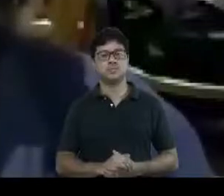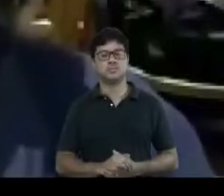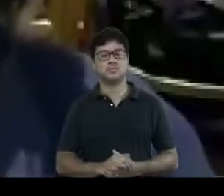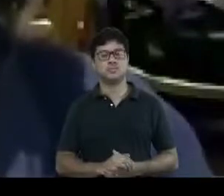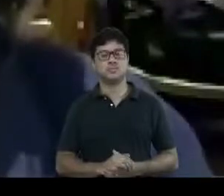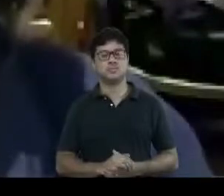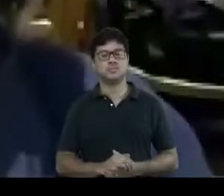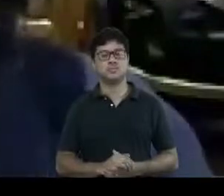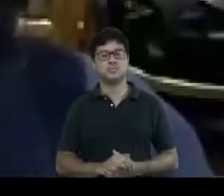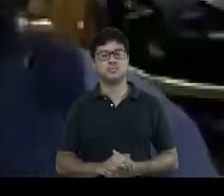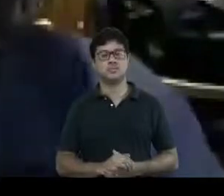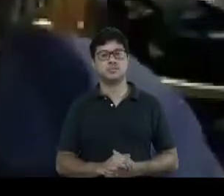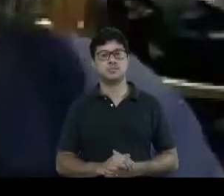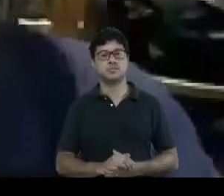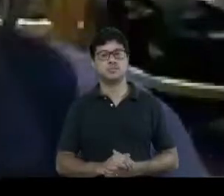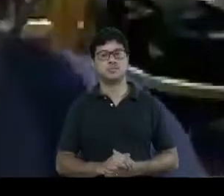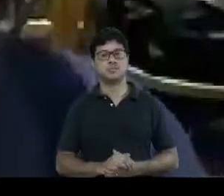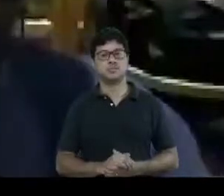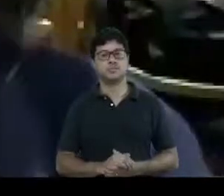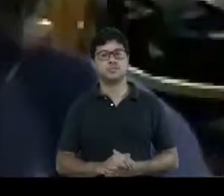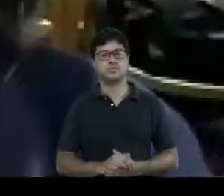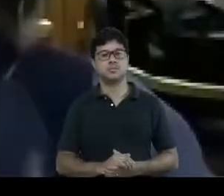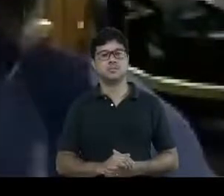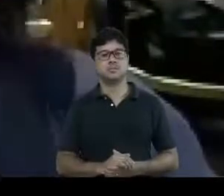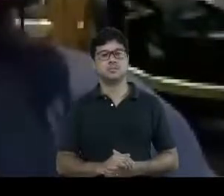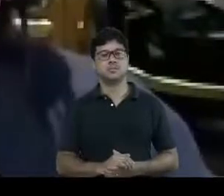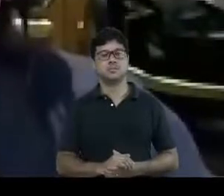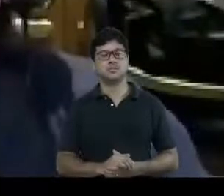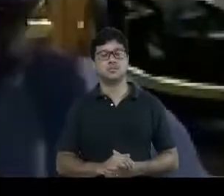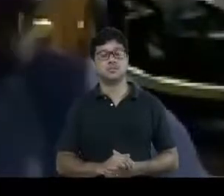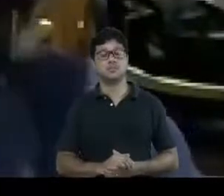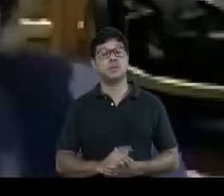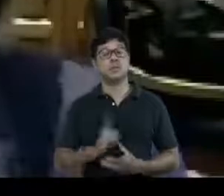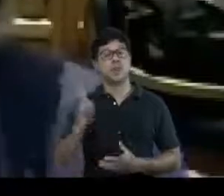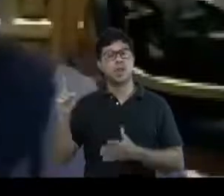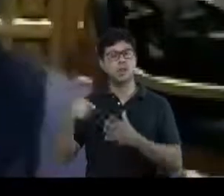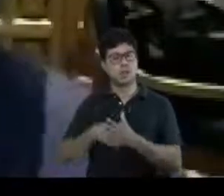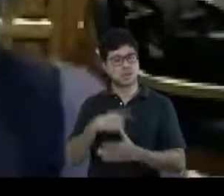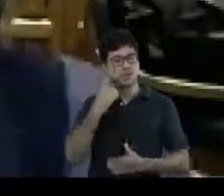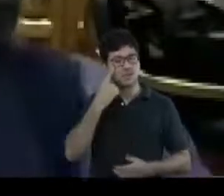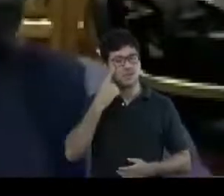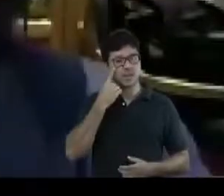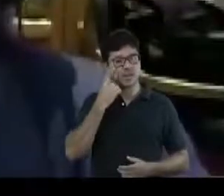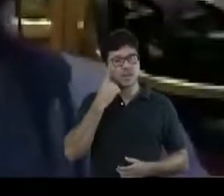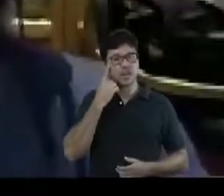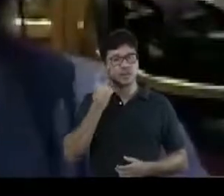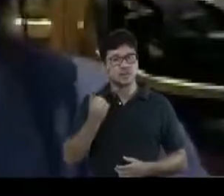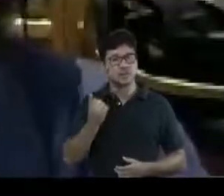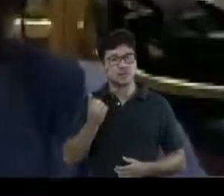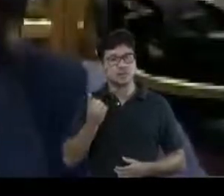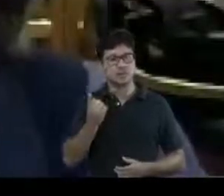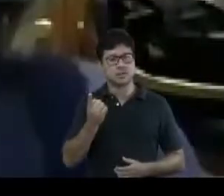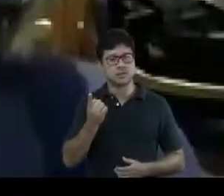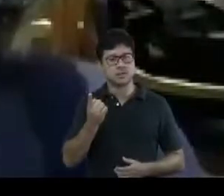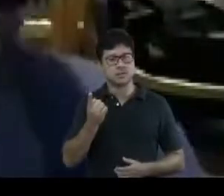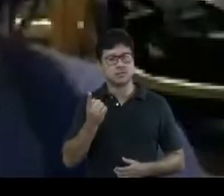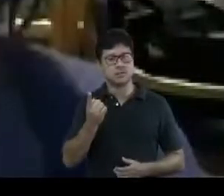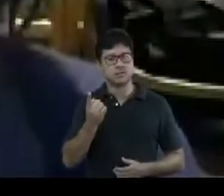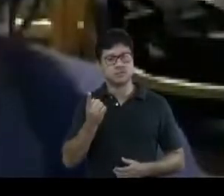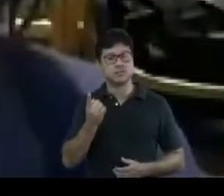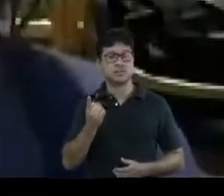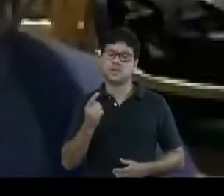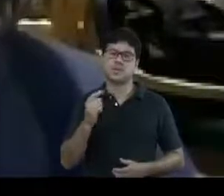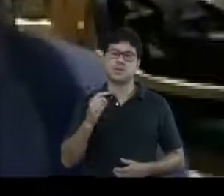so. Können Sie sie sehen? Molto bene. Das ist zwar nicht die beste Präsentation, aber so kann